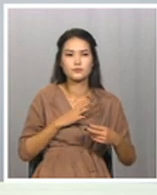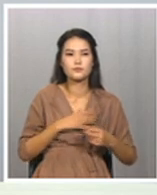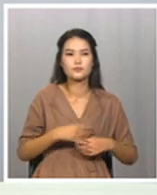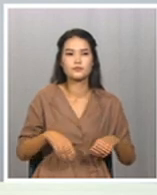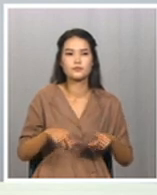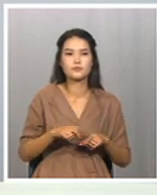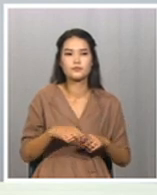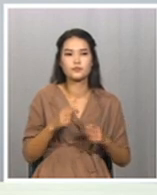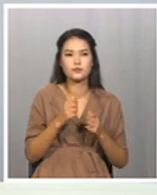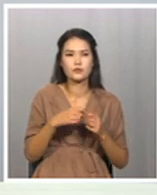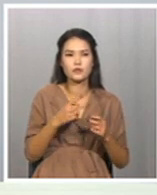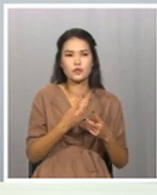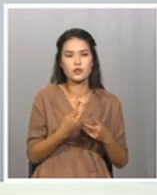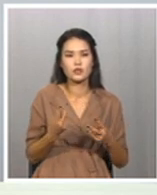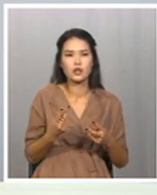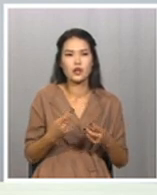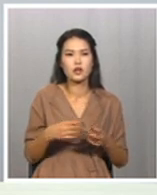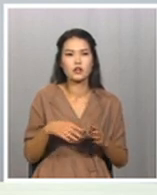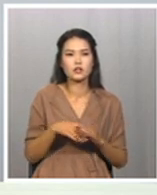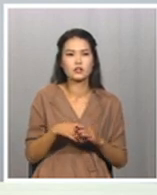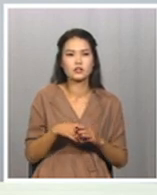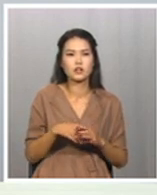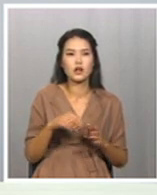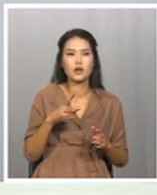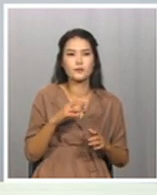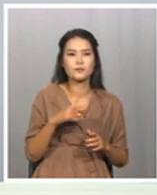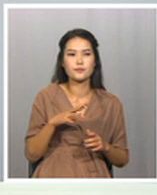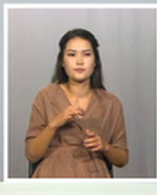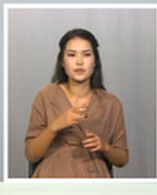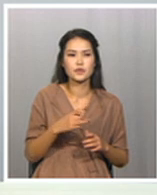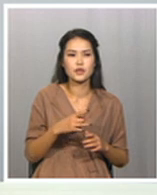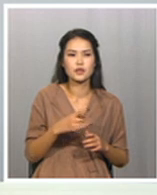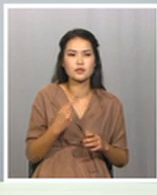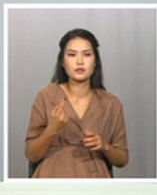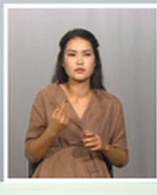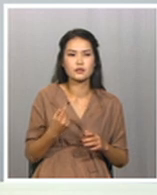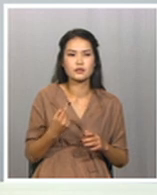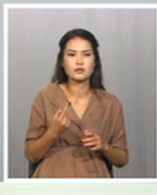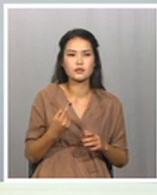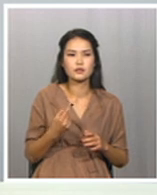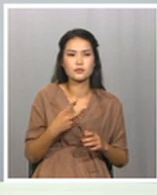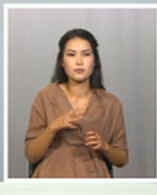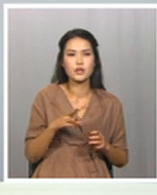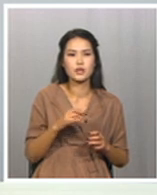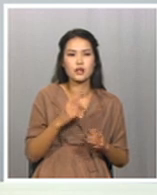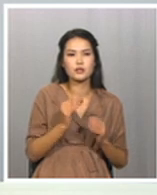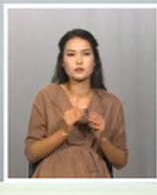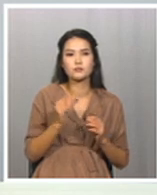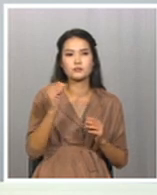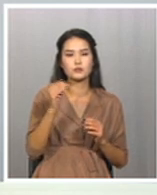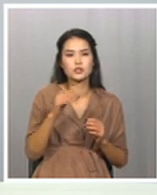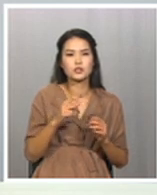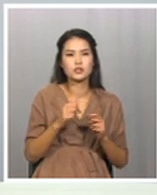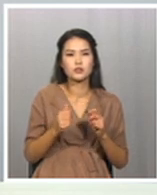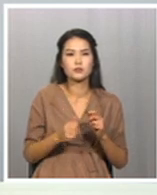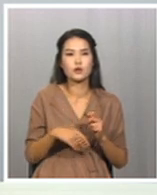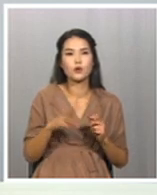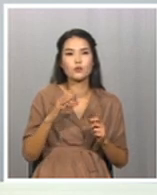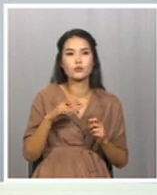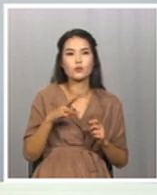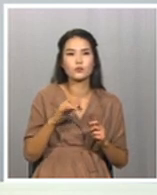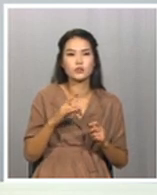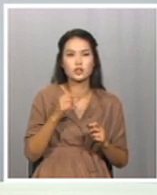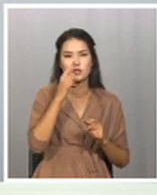жердегі тәжірибенің қорытындысы бойынша металл мырыш металдардың белсенділік қатарында сутегіне